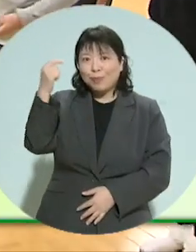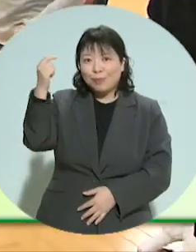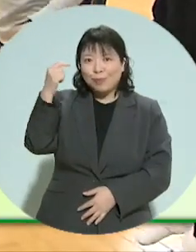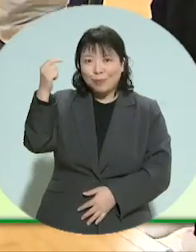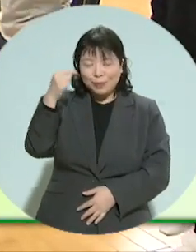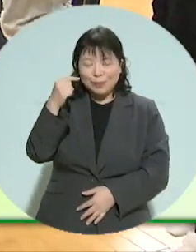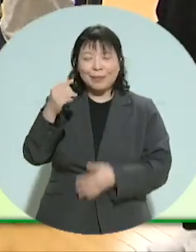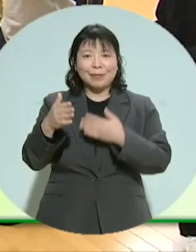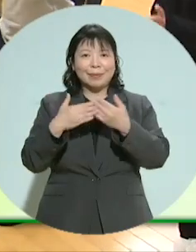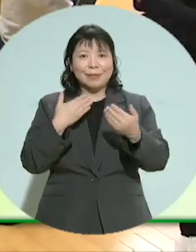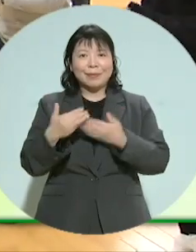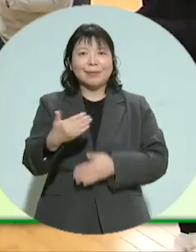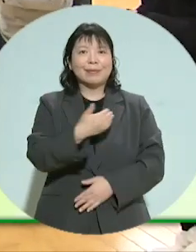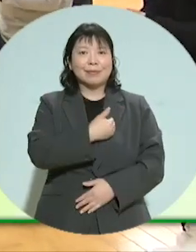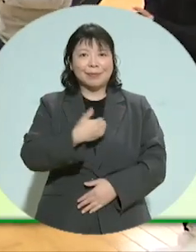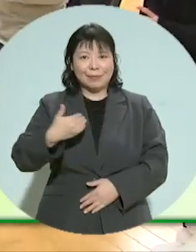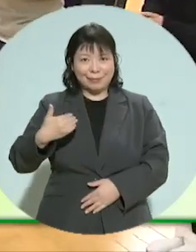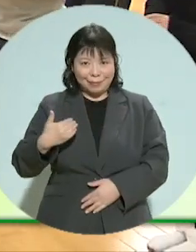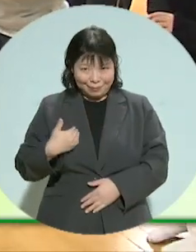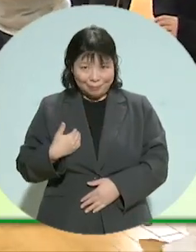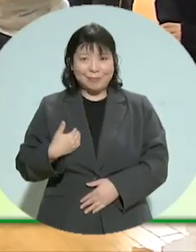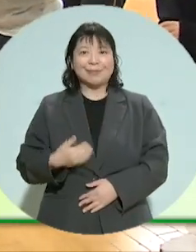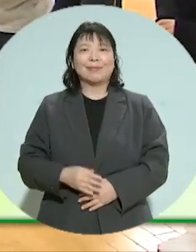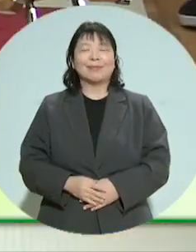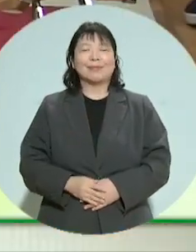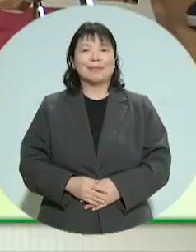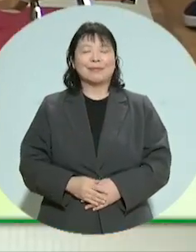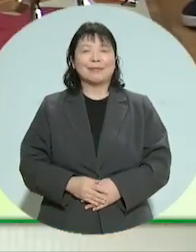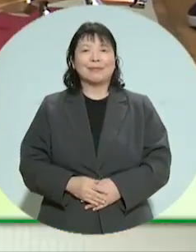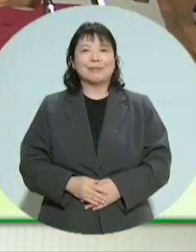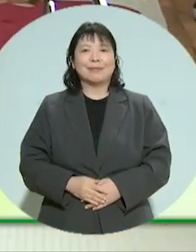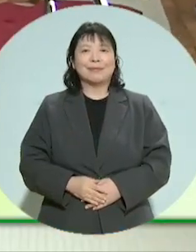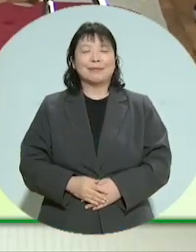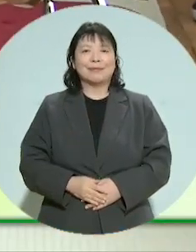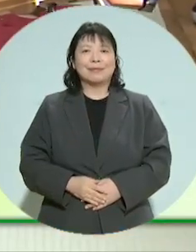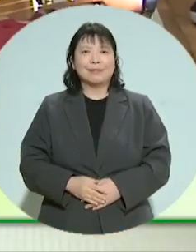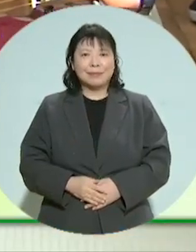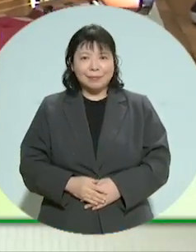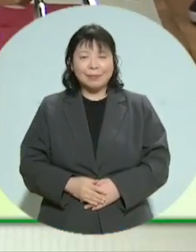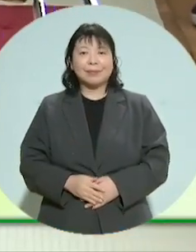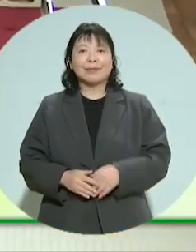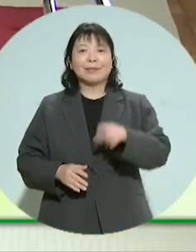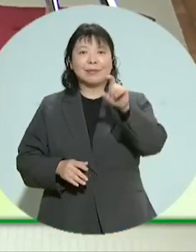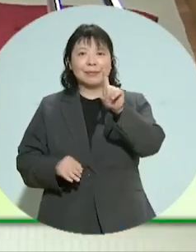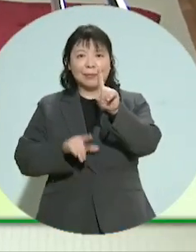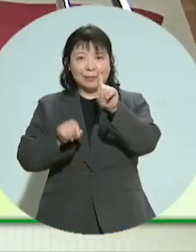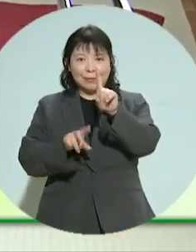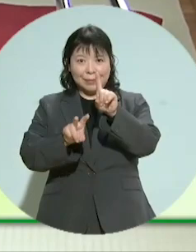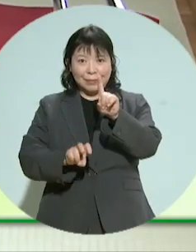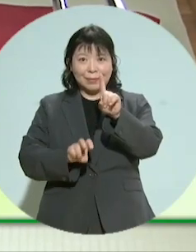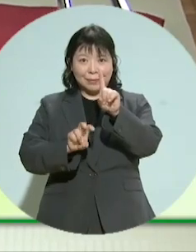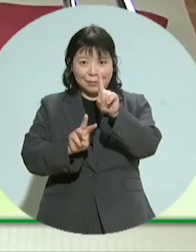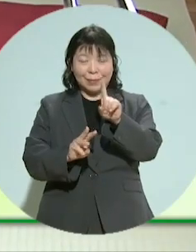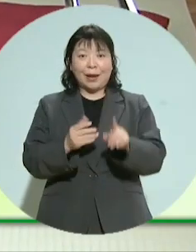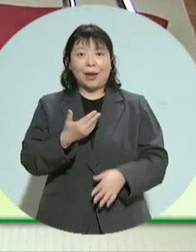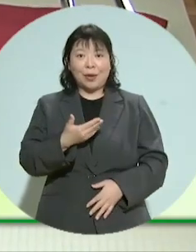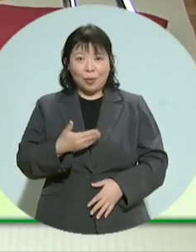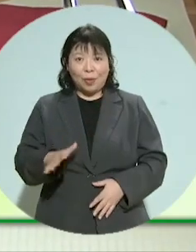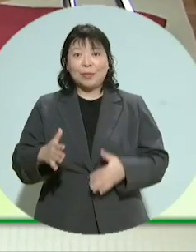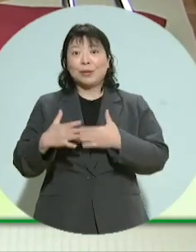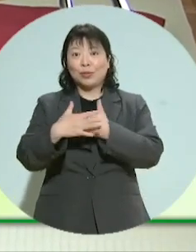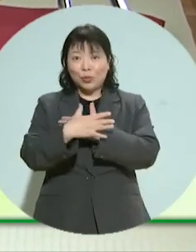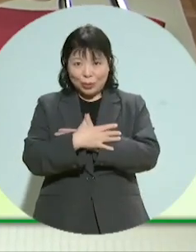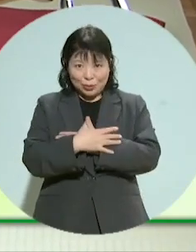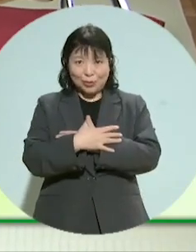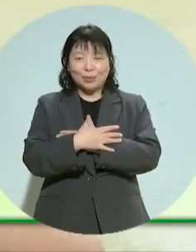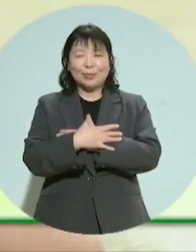指導のもと体験できるワークショップです。今月23日水曜日、勤労感謝の日の